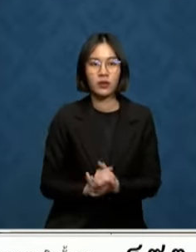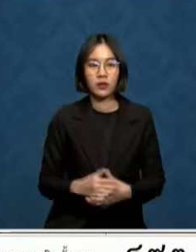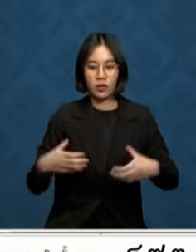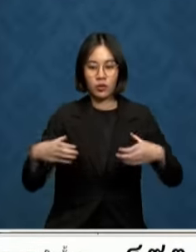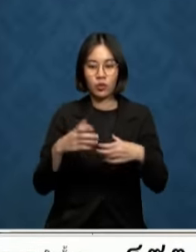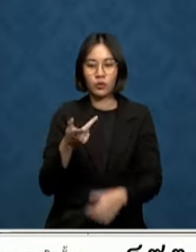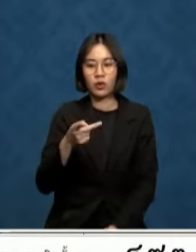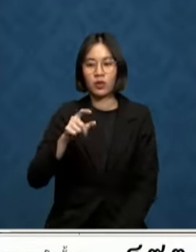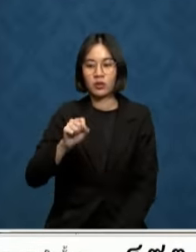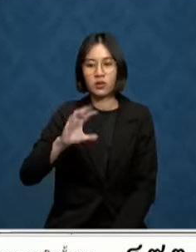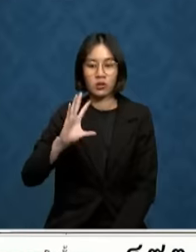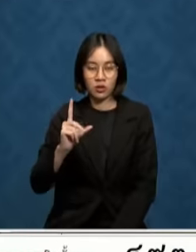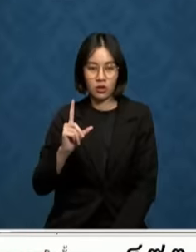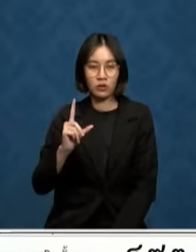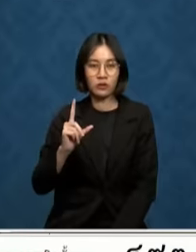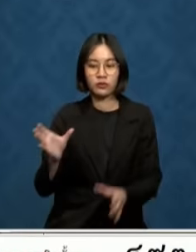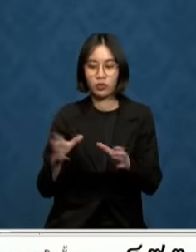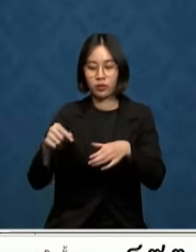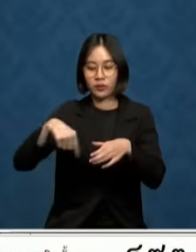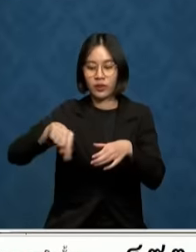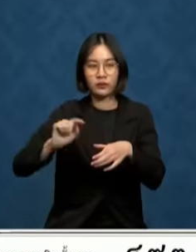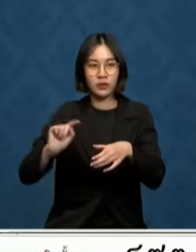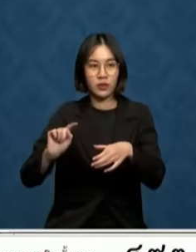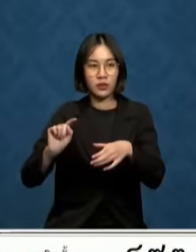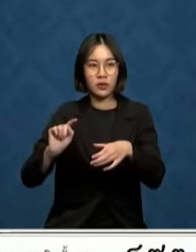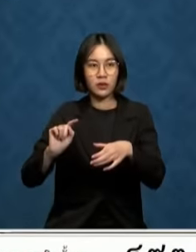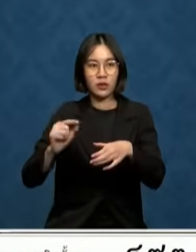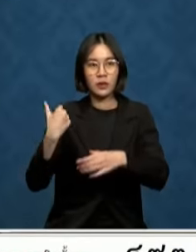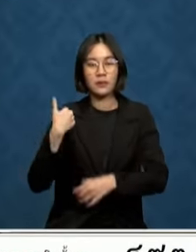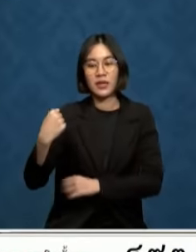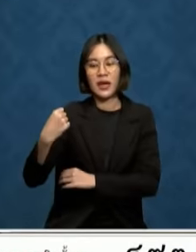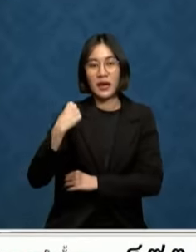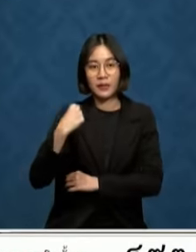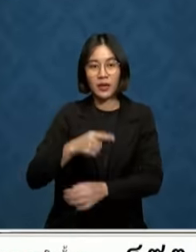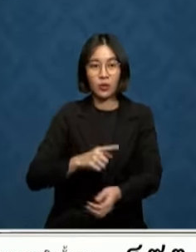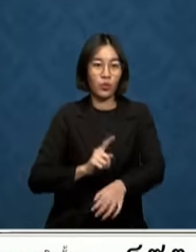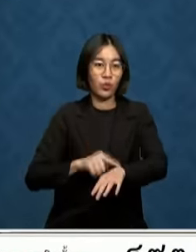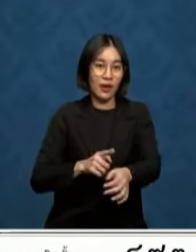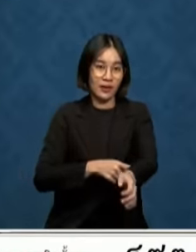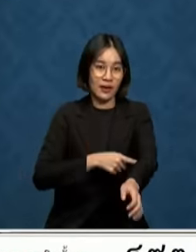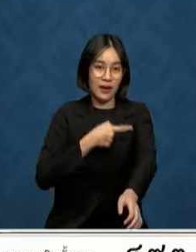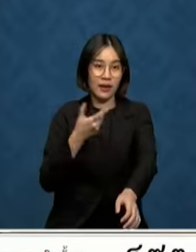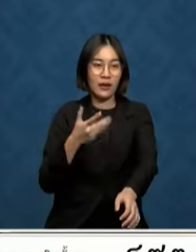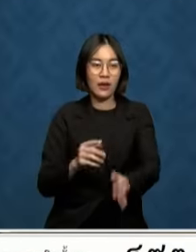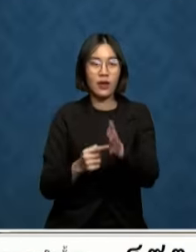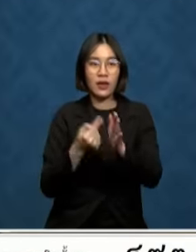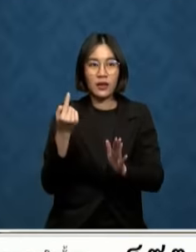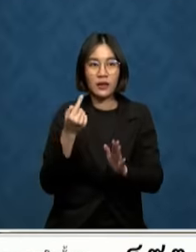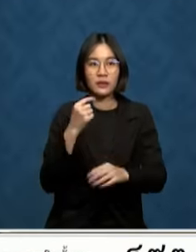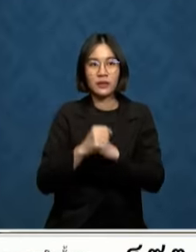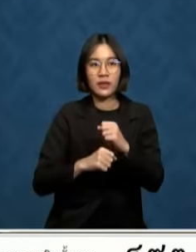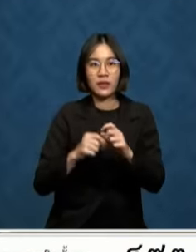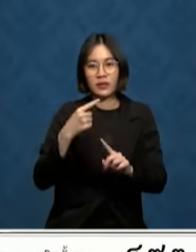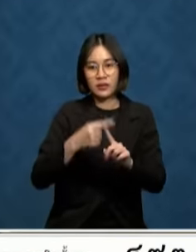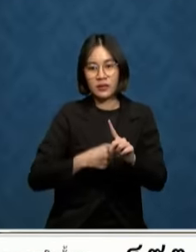คณะรักษาความสงบแ่งชาติ หรอคอสชอนั้นได้ครองอำนาจมาเป็นเวลายาวนาน ตั้งแต่ 22